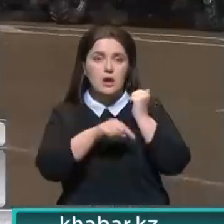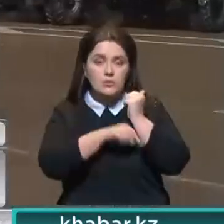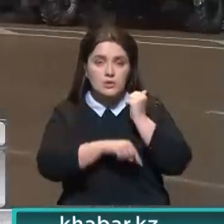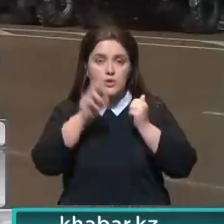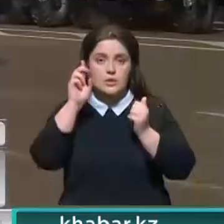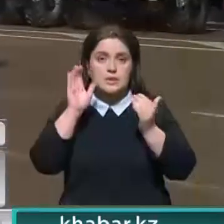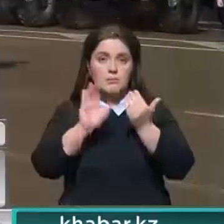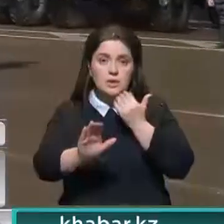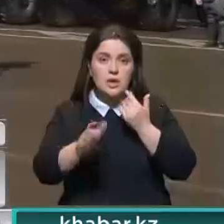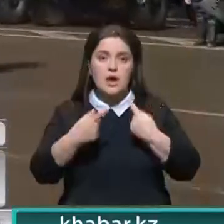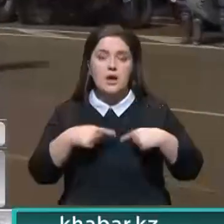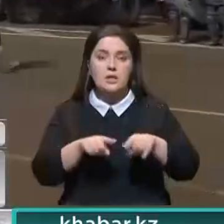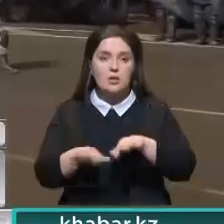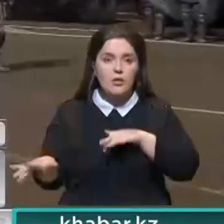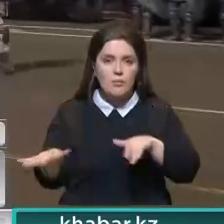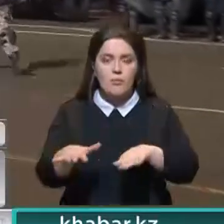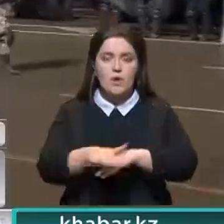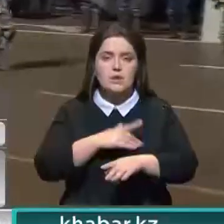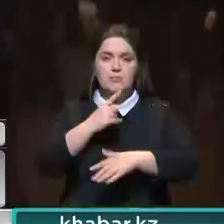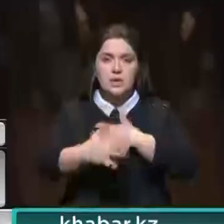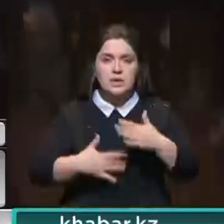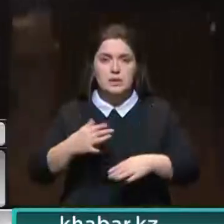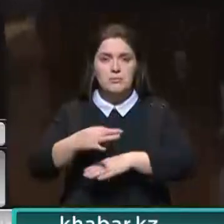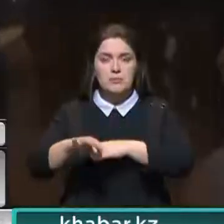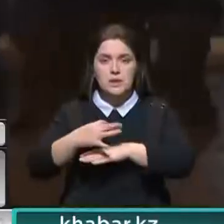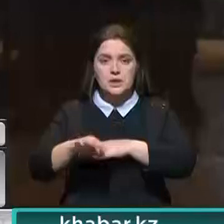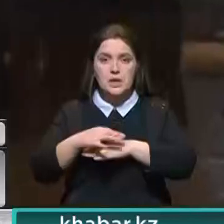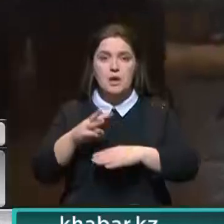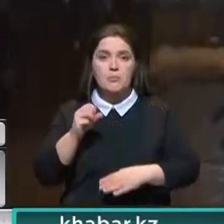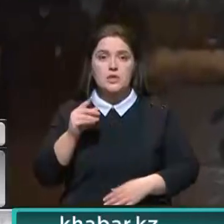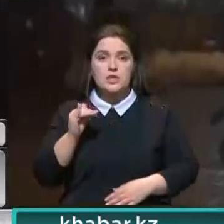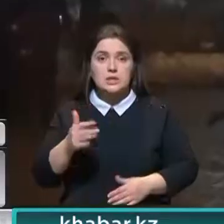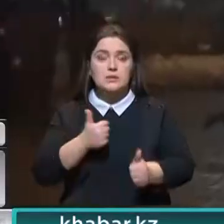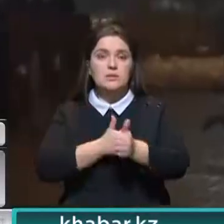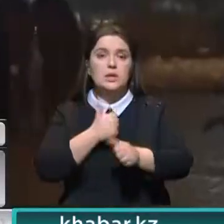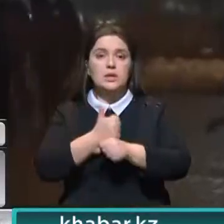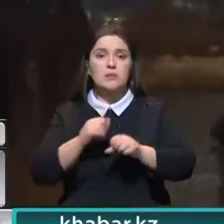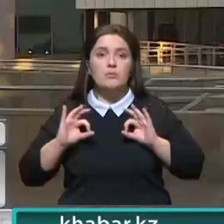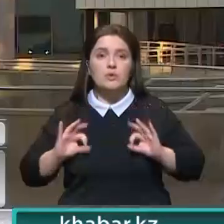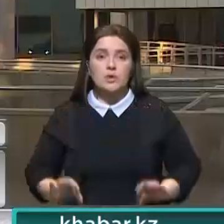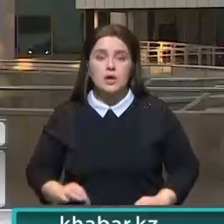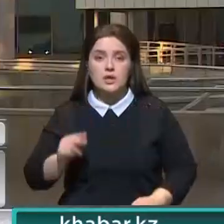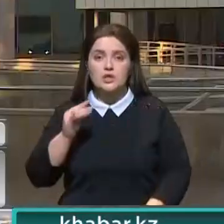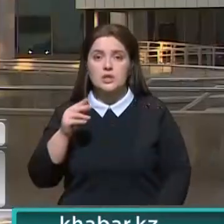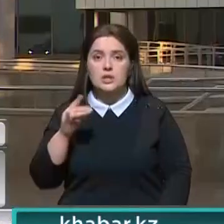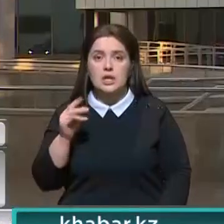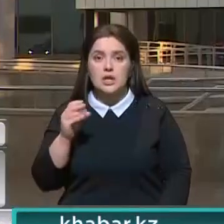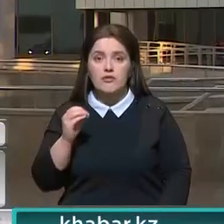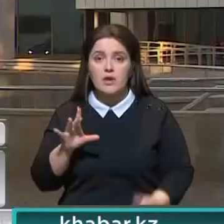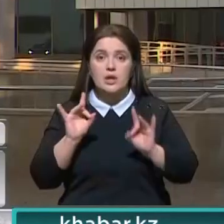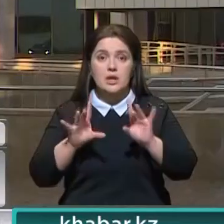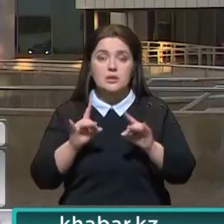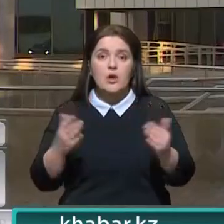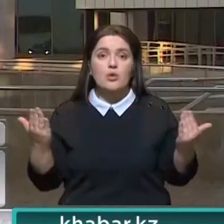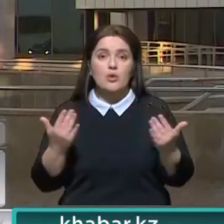преступления, государственную измену, организацию массовых беспорядков, пытки. В кулуарах Мажилиса заместитель генпрокурора Асет Чиндалиев также